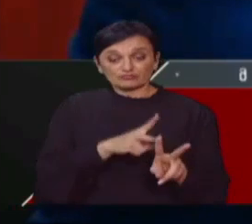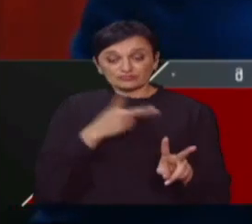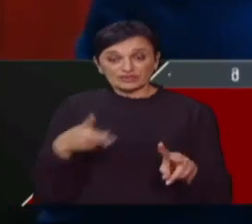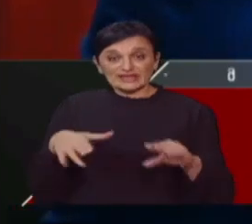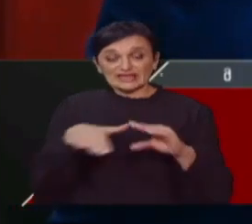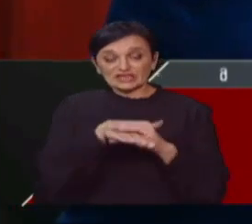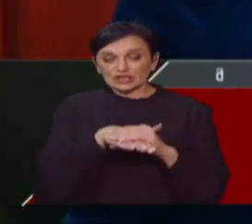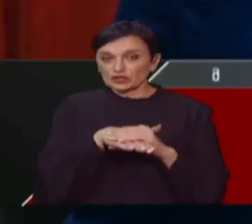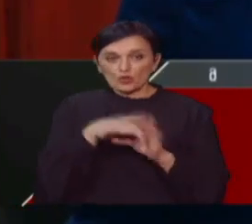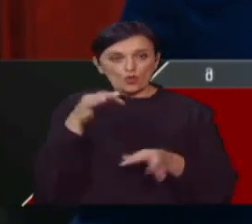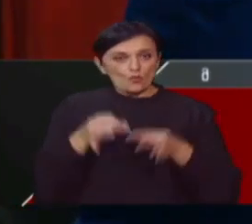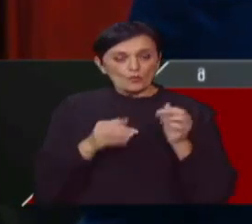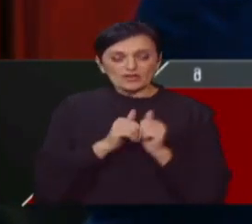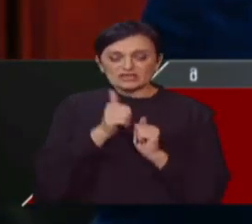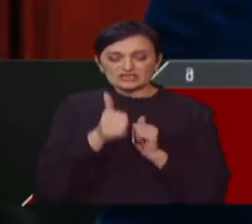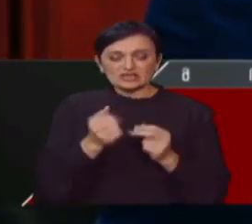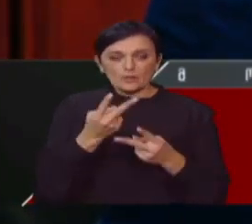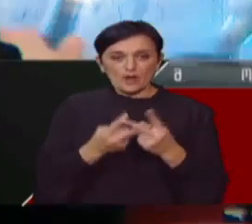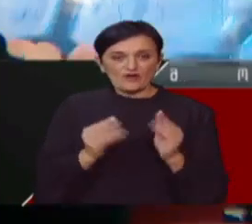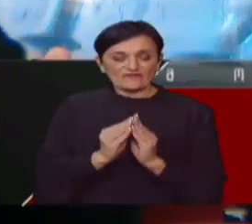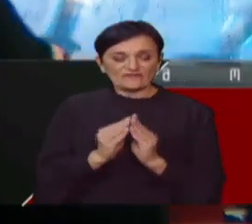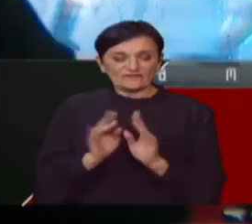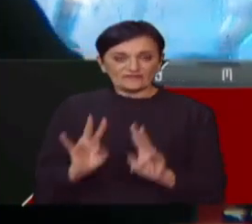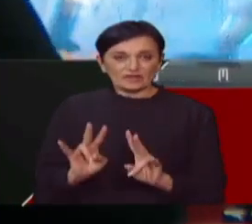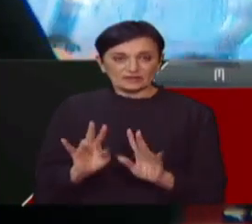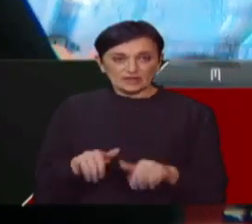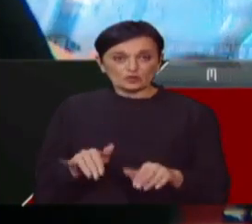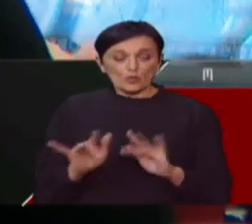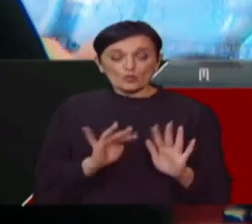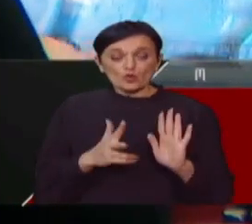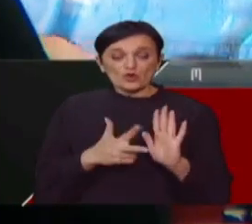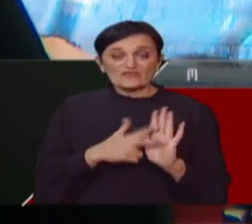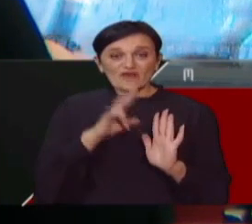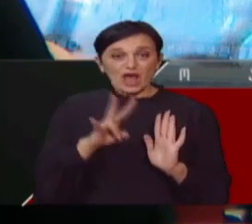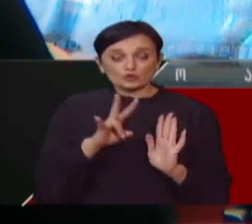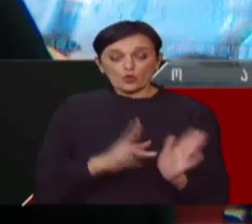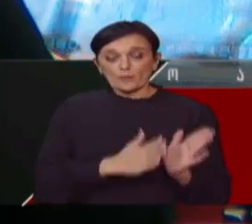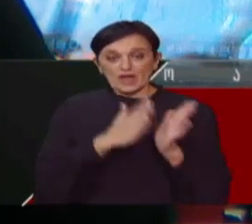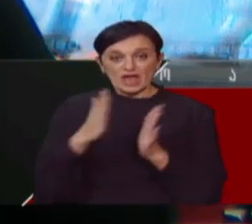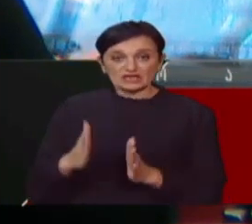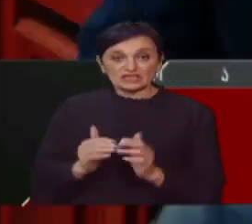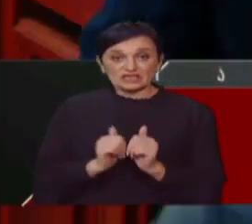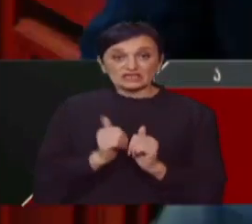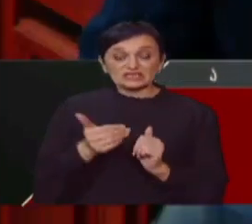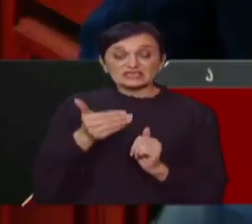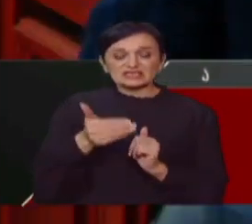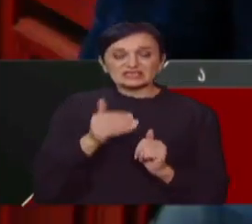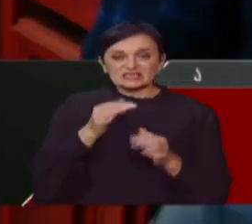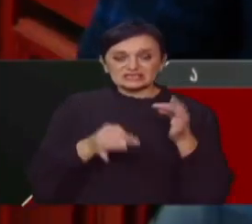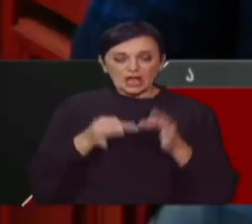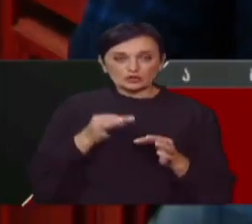შეცვლოდათ მოსამართლემ წინასწარი პატიმრობა ძალაში დატოვა. პროცესი 8 ნოემბრისთვის გადაიდო სადაც წინასასამართლოს